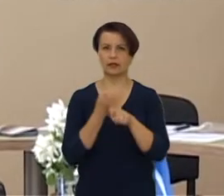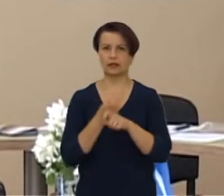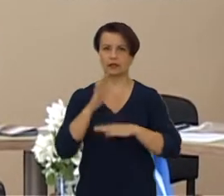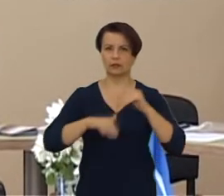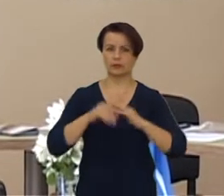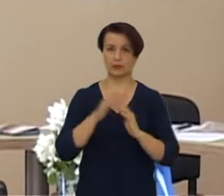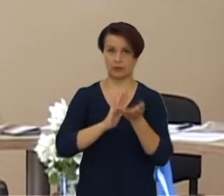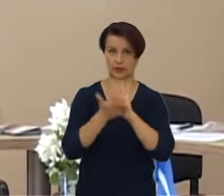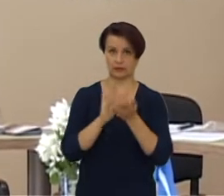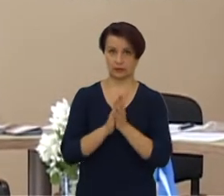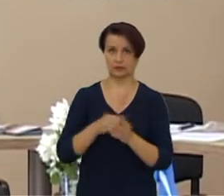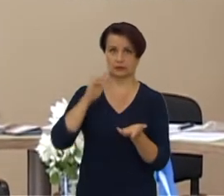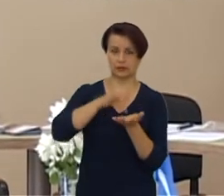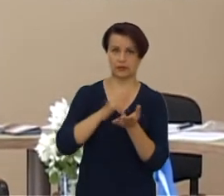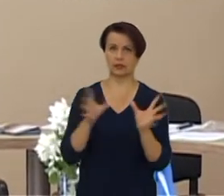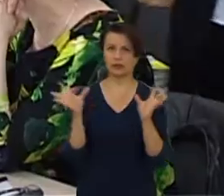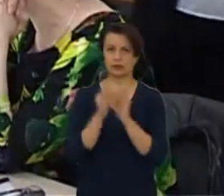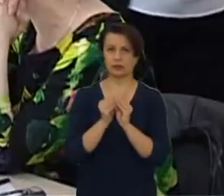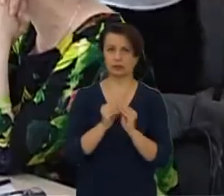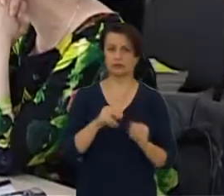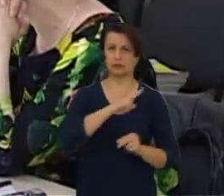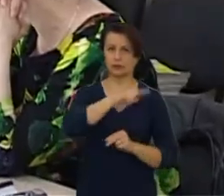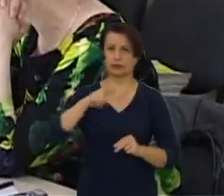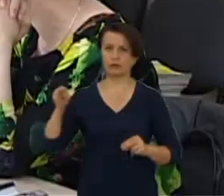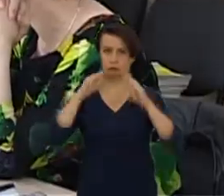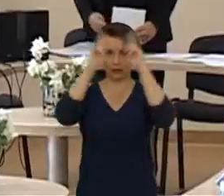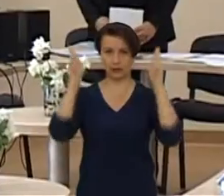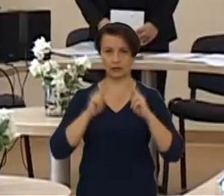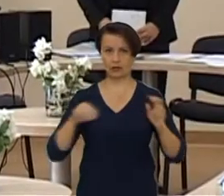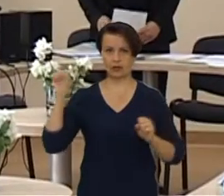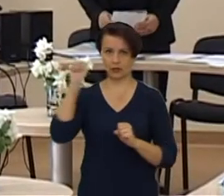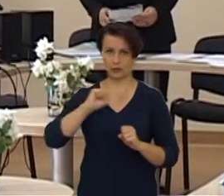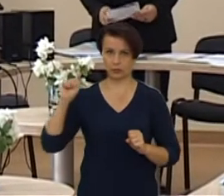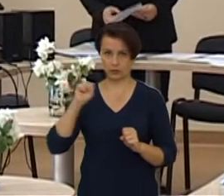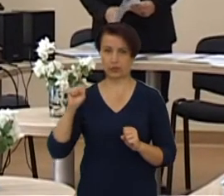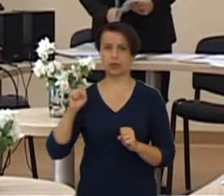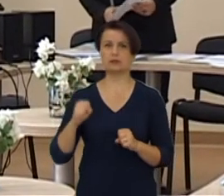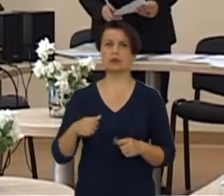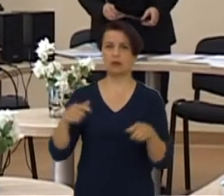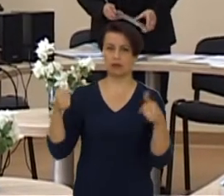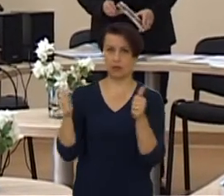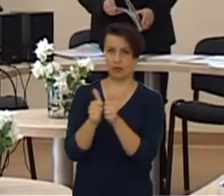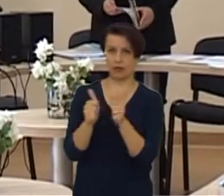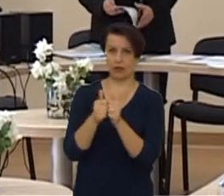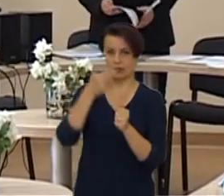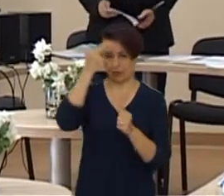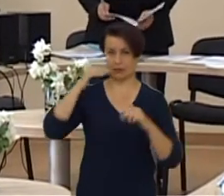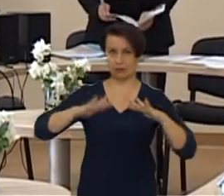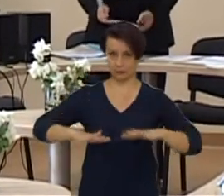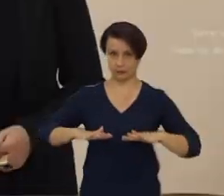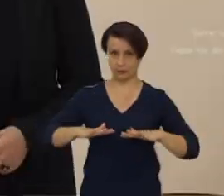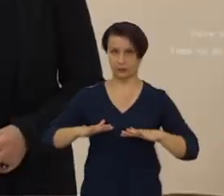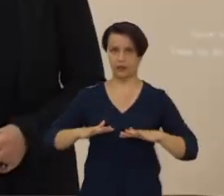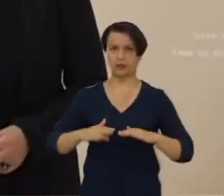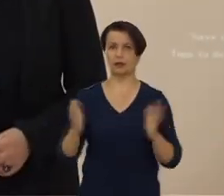Kėdainių profesinis rengimo centras kartu su Norvegijos tarptautinė asociacija Innovation Cycle Network ir partneriais iš